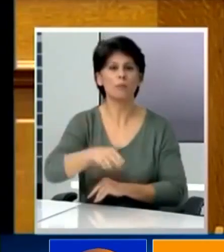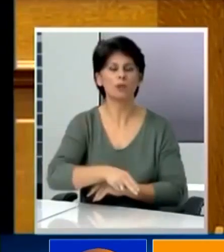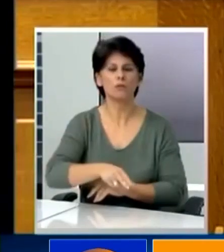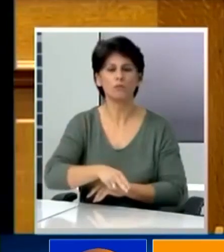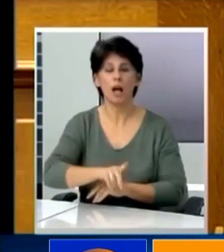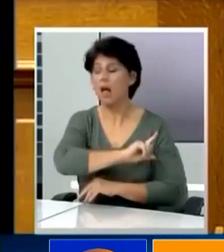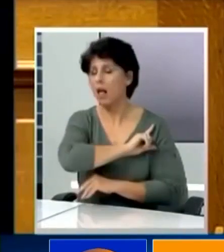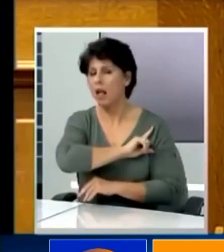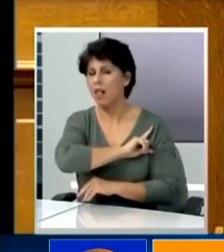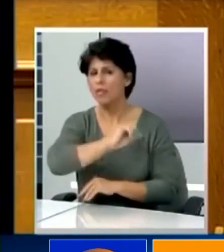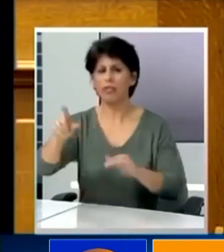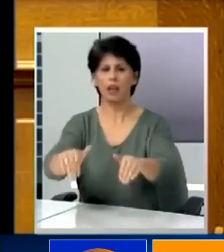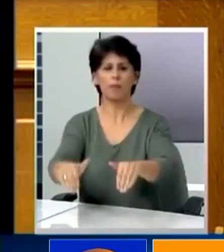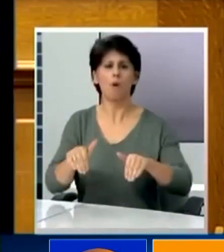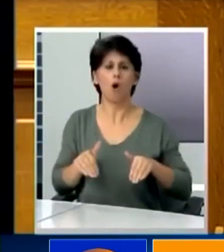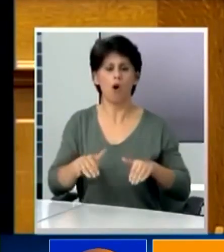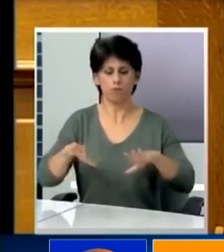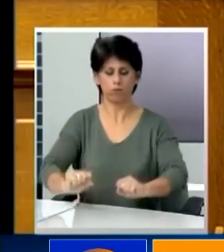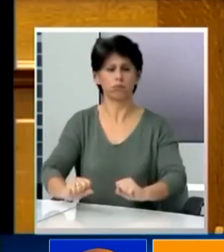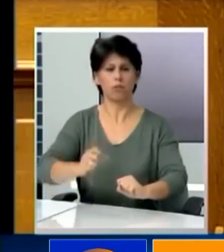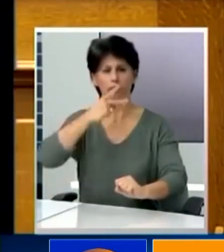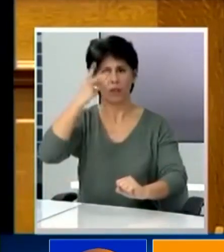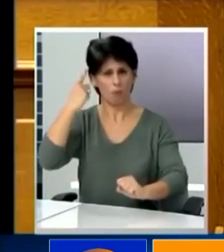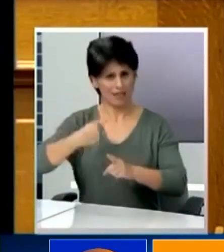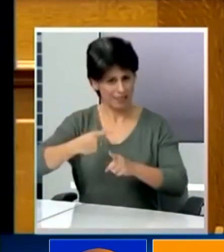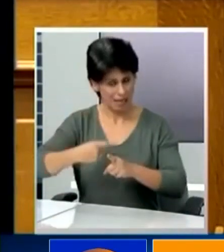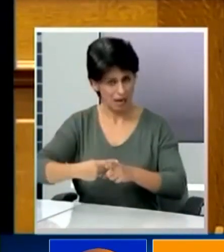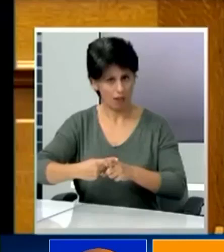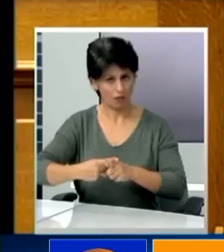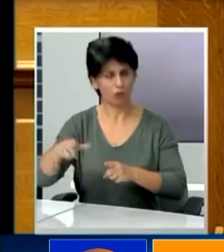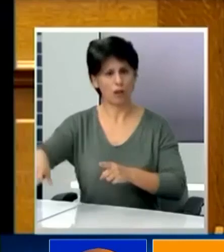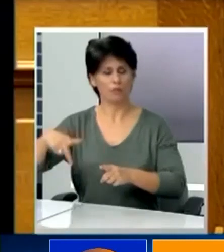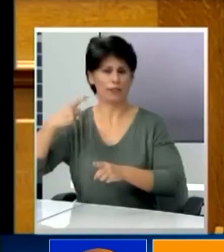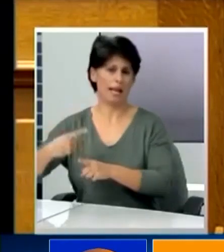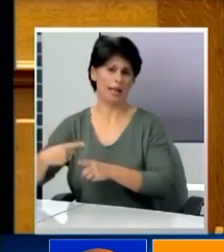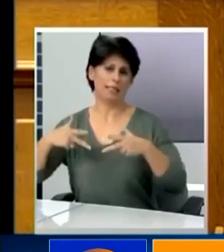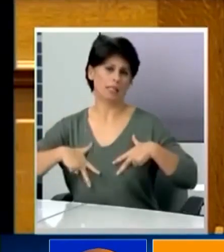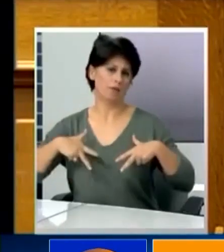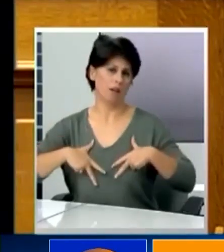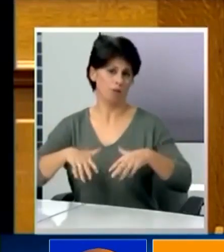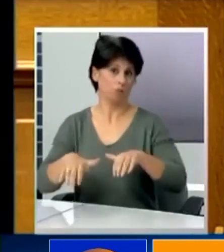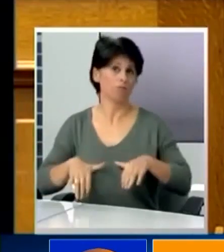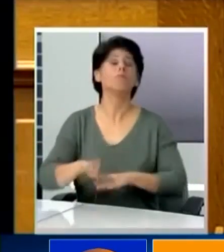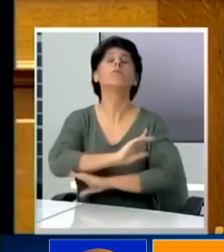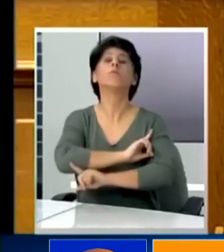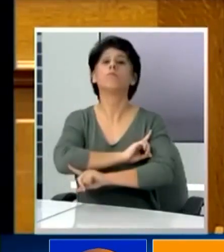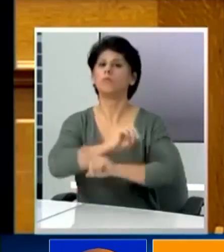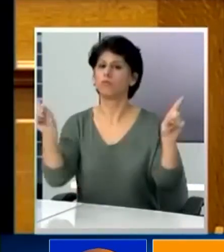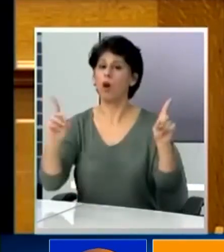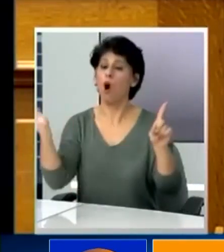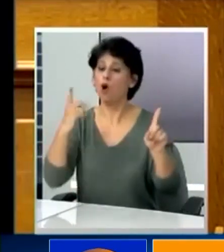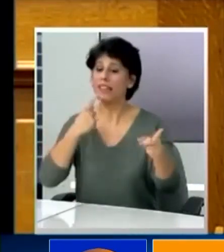καμιά υποχώρηση σε κυριαρχικά δικαιώματα της Ελλάδας εκ μέρους της ελληνικής κυβέρνησης. Όποια